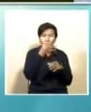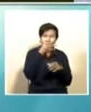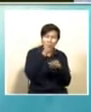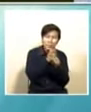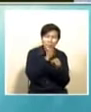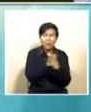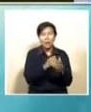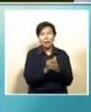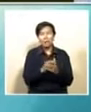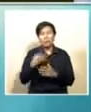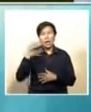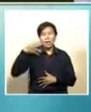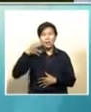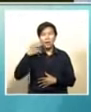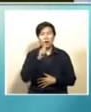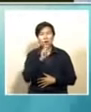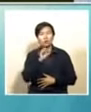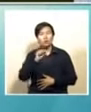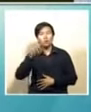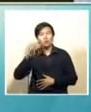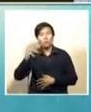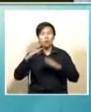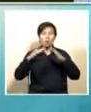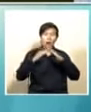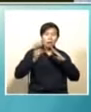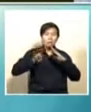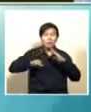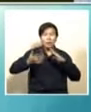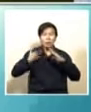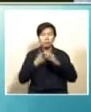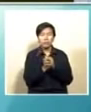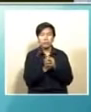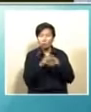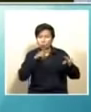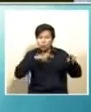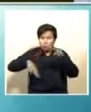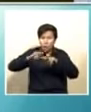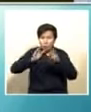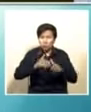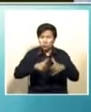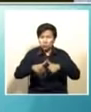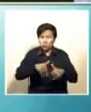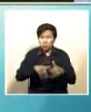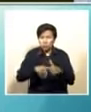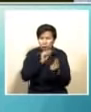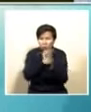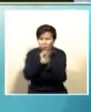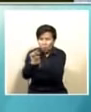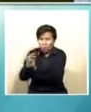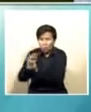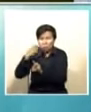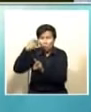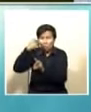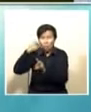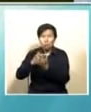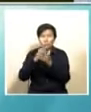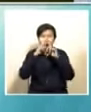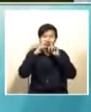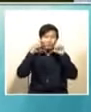ด้วยเวลาจำกัดนะครับก็ขอเรียนในเบื้องต้นเท่านี้ครับขอบพระคุณครับ